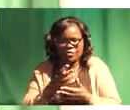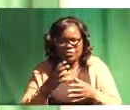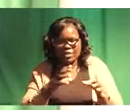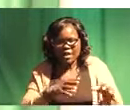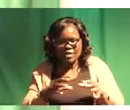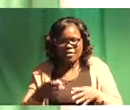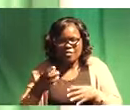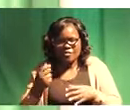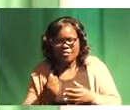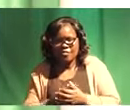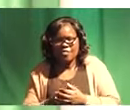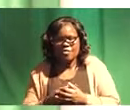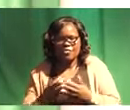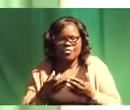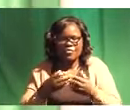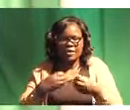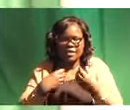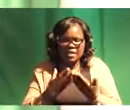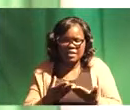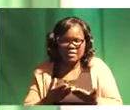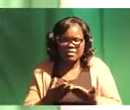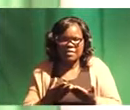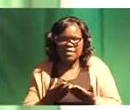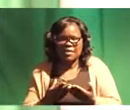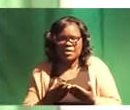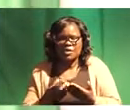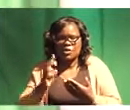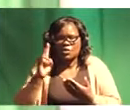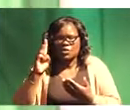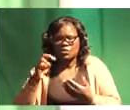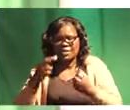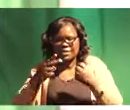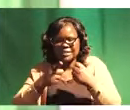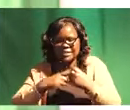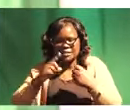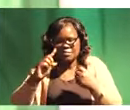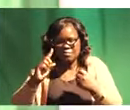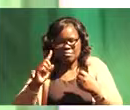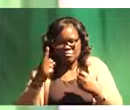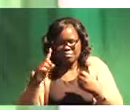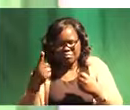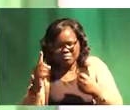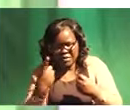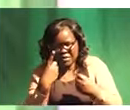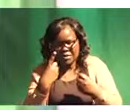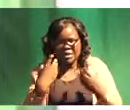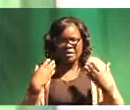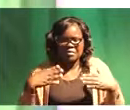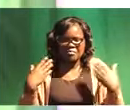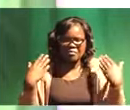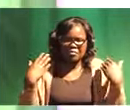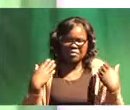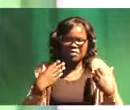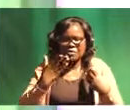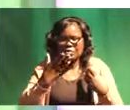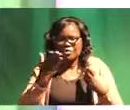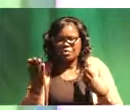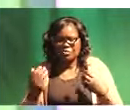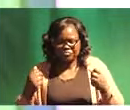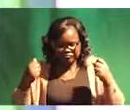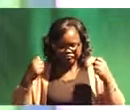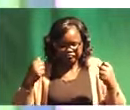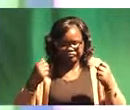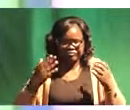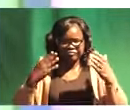fund tumekopesha pesa bilioni 26. Na watu wa Meru, nyinyi ni mashujaa